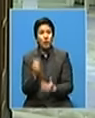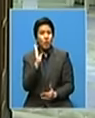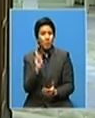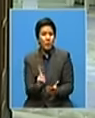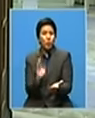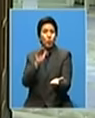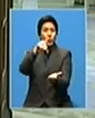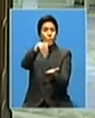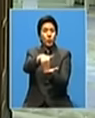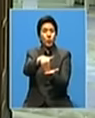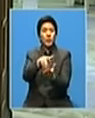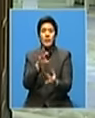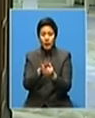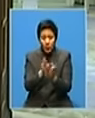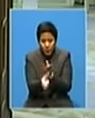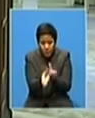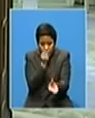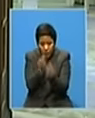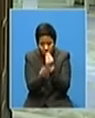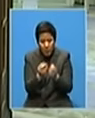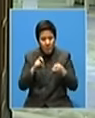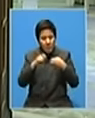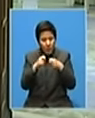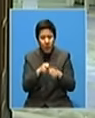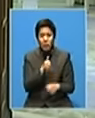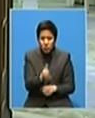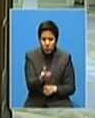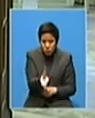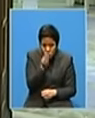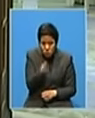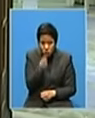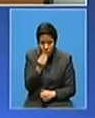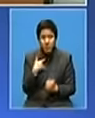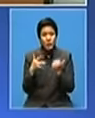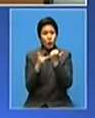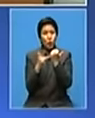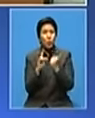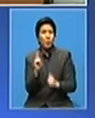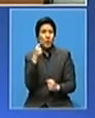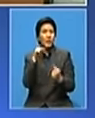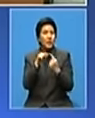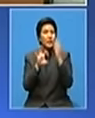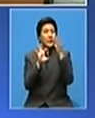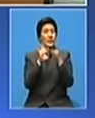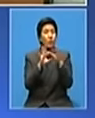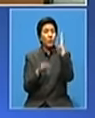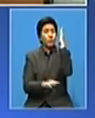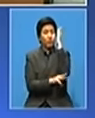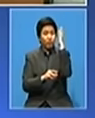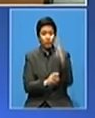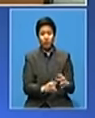การเรียนรู้เพื่อวิเคราะห์ปัญหาหาทางแก้ไขรวมทั้งการถ่ายทอดเทคโนโลยีการผลิตมันสำปะหลังให้แก่เกษตรก